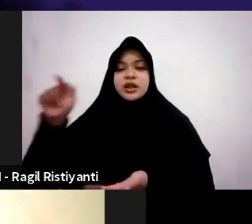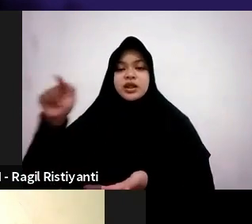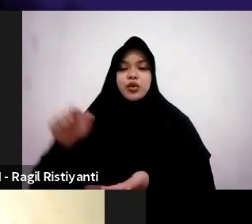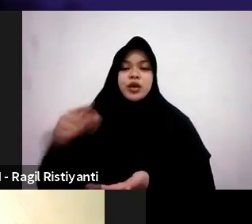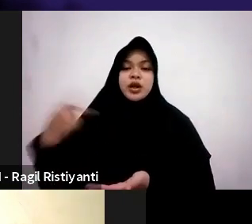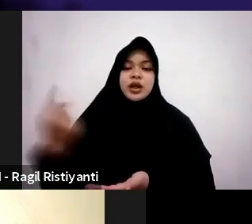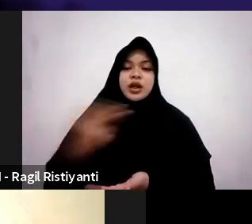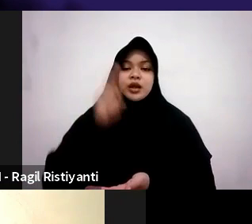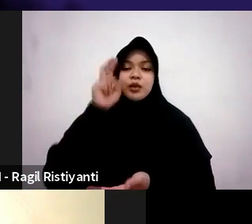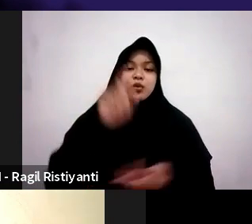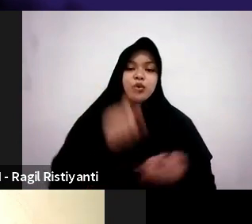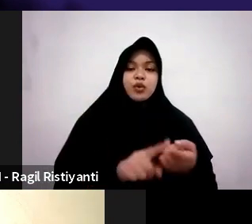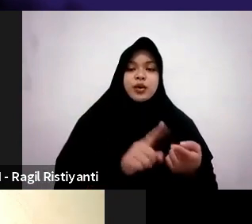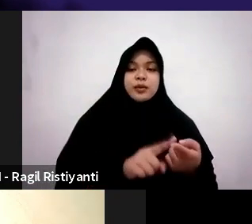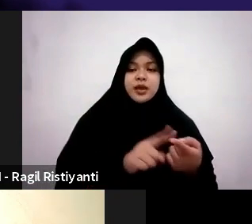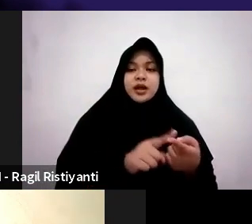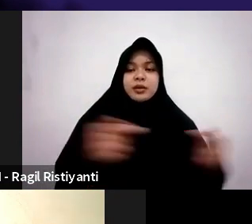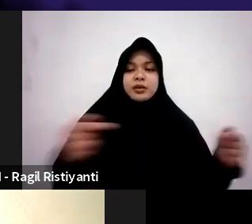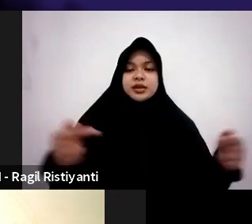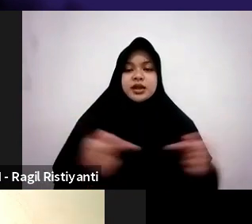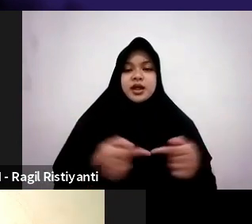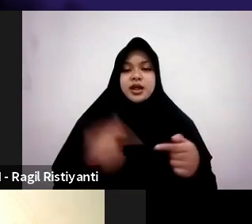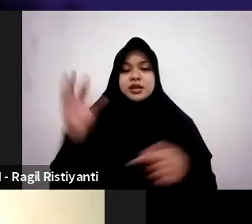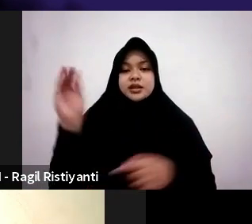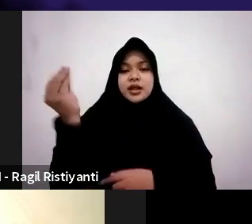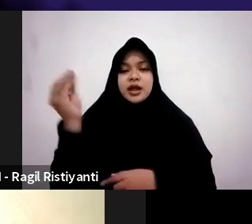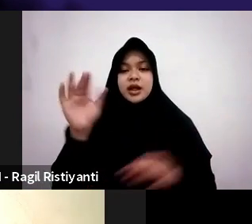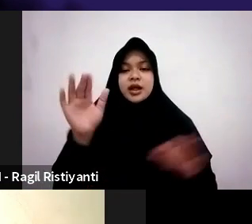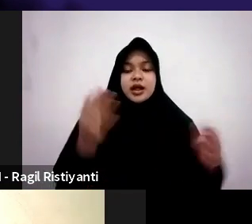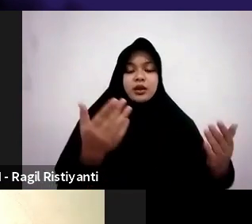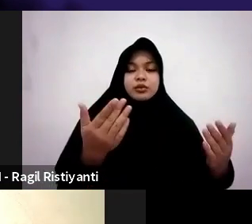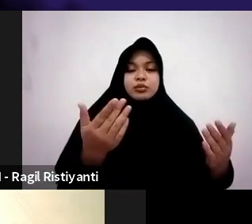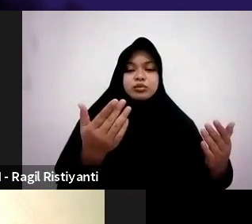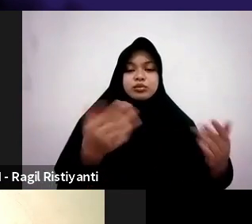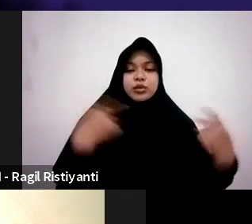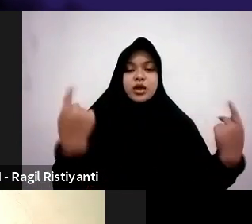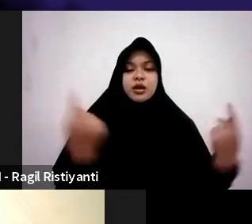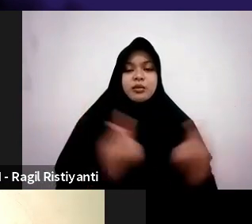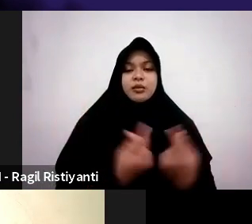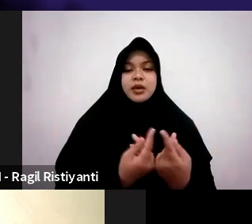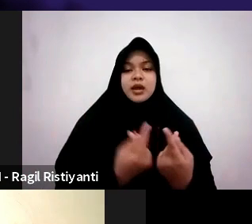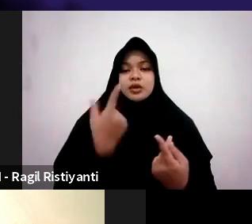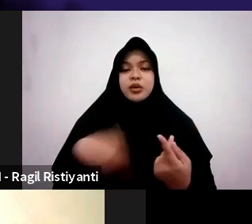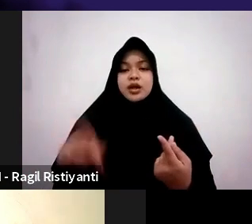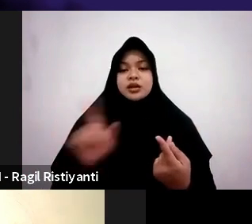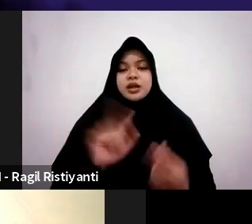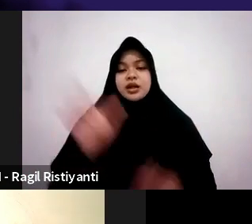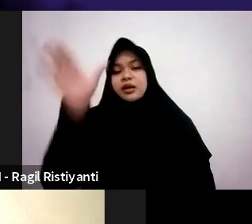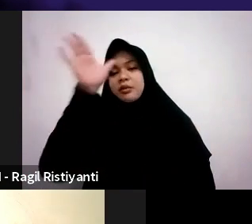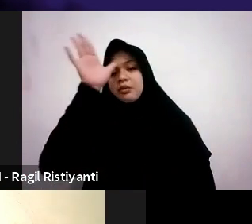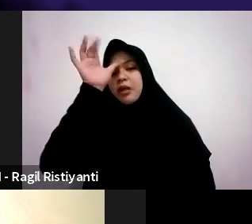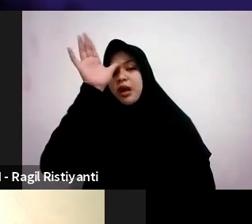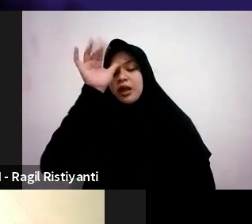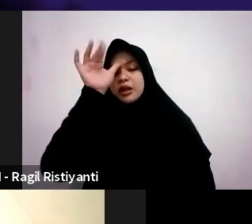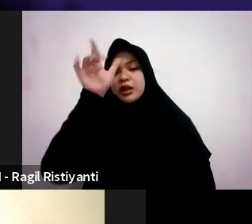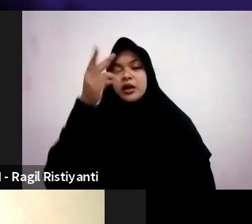butuh teman-teman berjejaring yang ada di Jakarta atau kami untuk swasta di Bali luar biasa